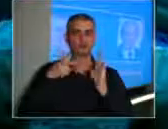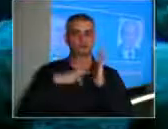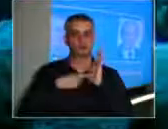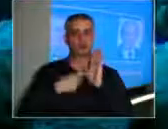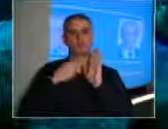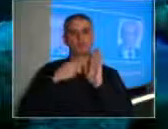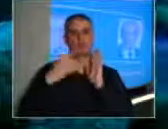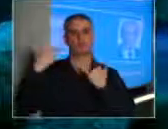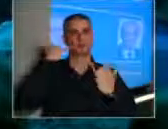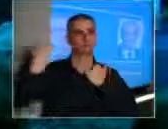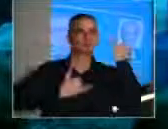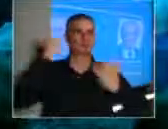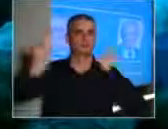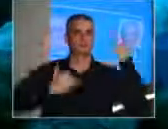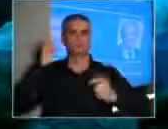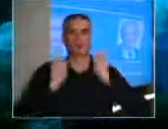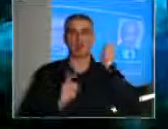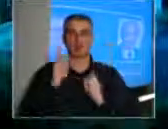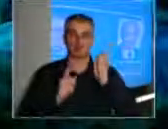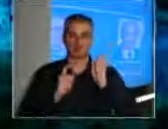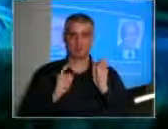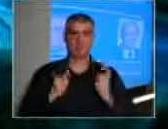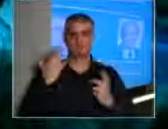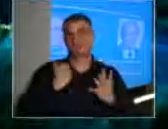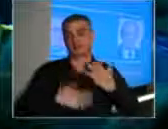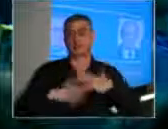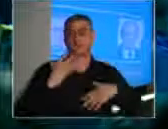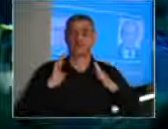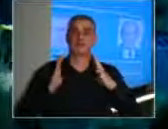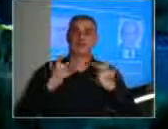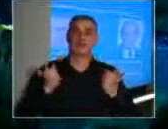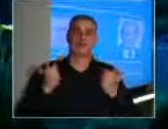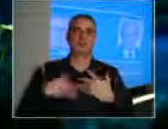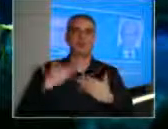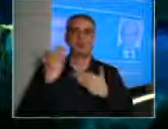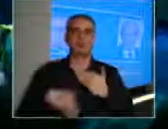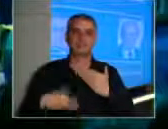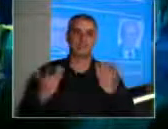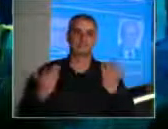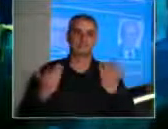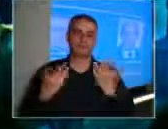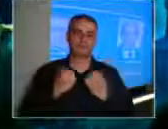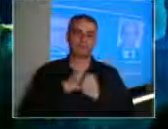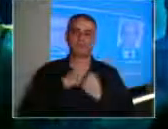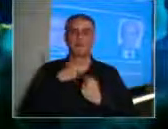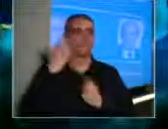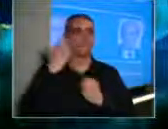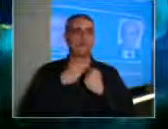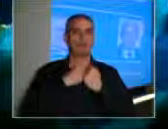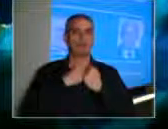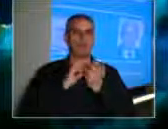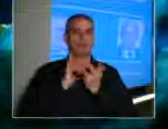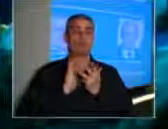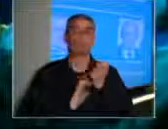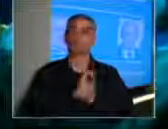משם מקלפנים לאנשים, וזה יהיה נחמד מאוד לסיים את המערכה הזו, שהייתה מערכה